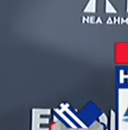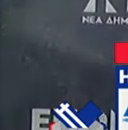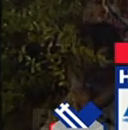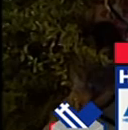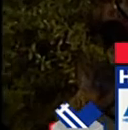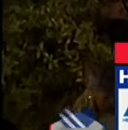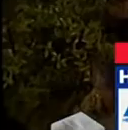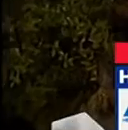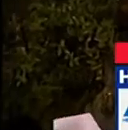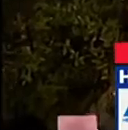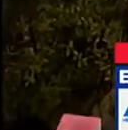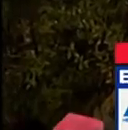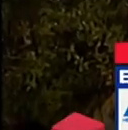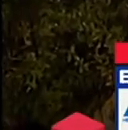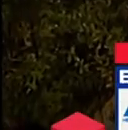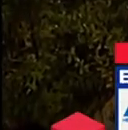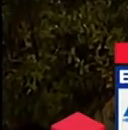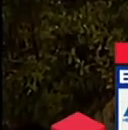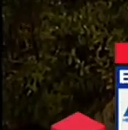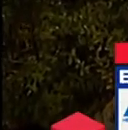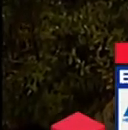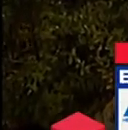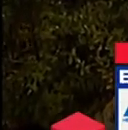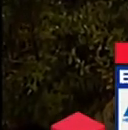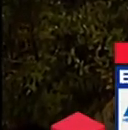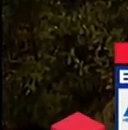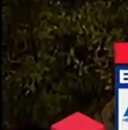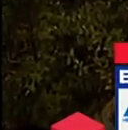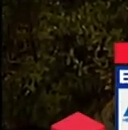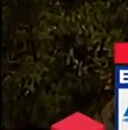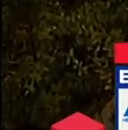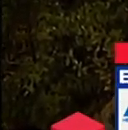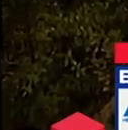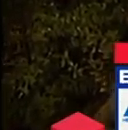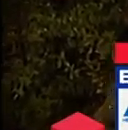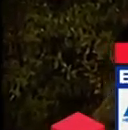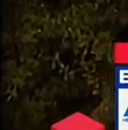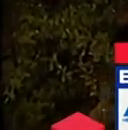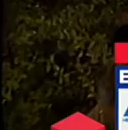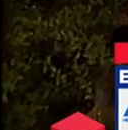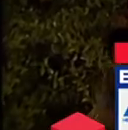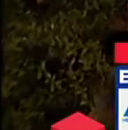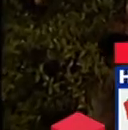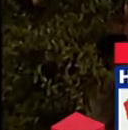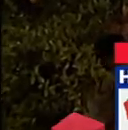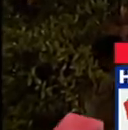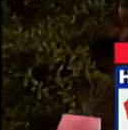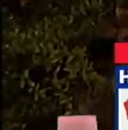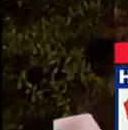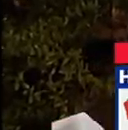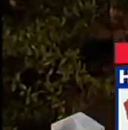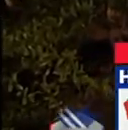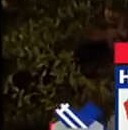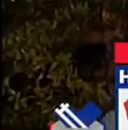αρχές του κόσμου εδώ έξω από τα γραφεία της Νέας Δημοκρατίας στην Πειραιώς. Βλέπουμε τον κ. Μητσοτάκη που βγήκε από